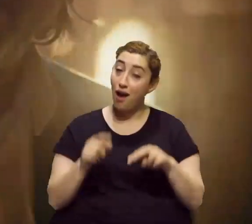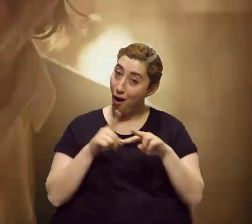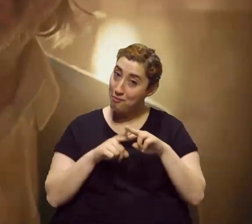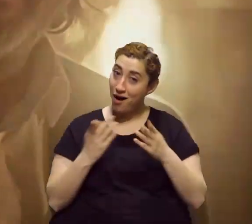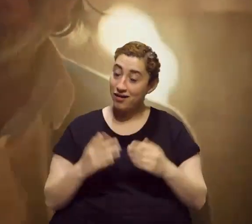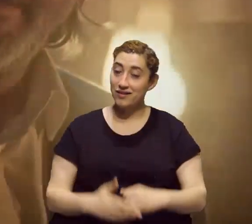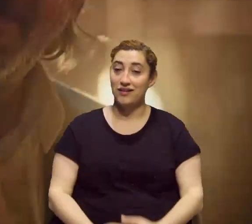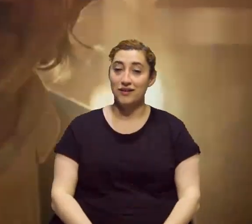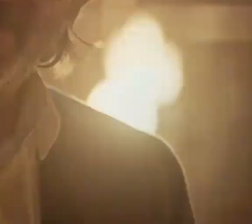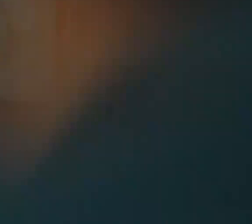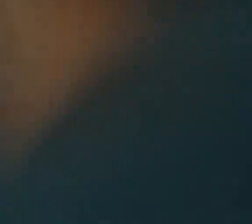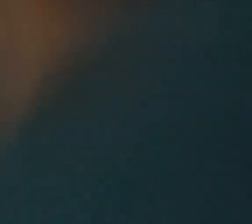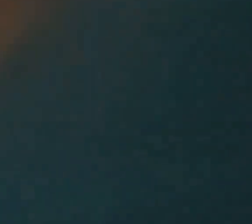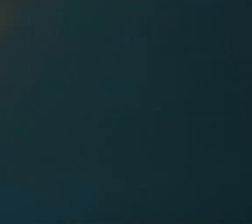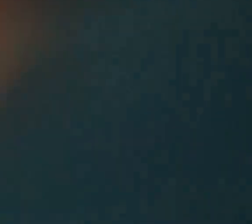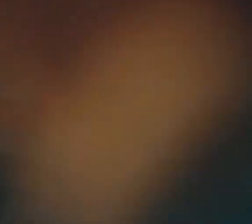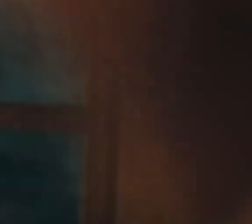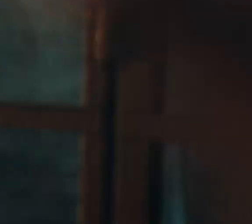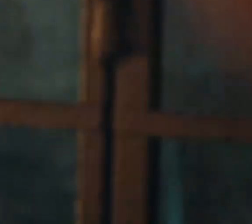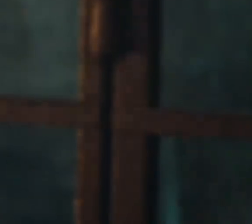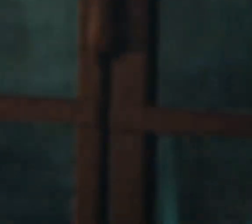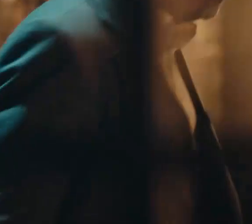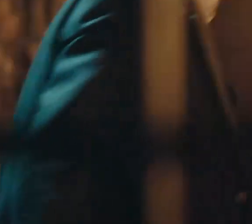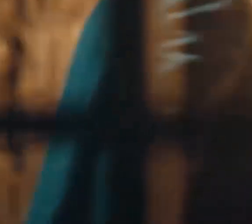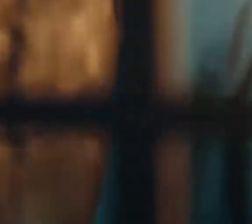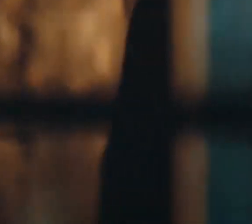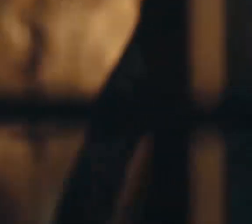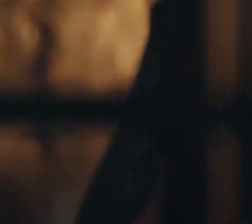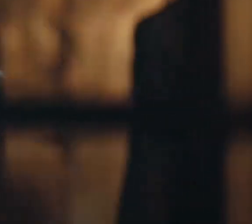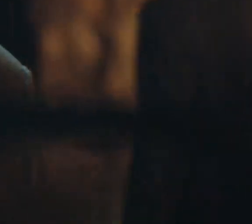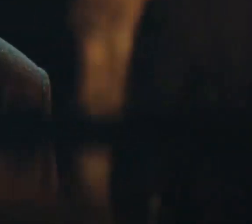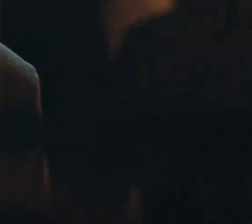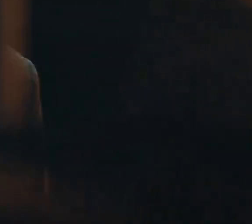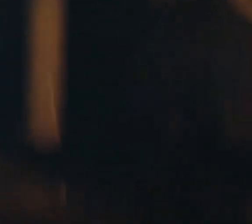Akbar. Alaycı tepeden bir bakışla gülümseyip gitti.